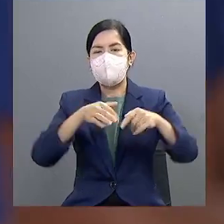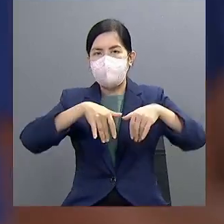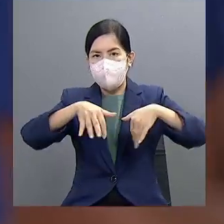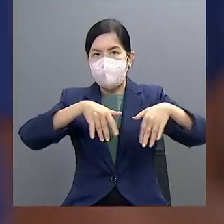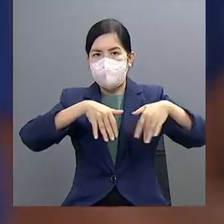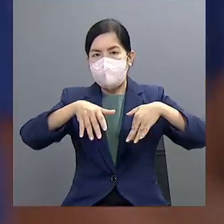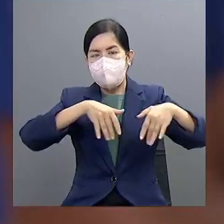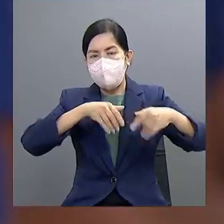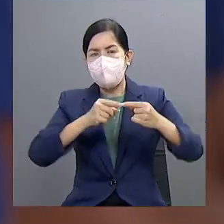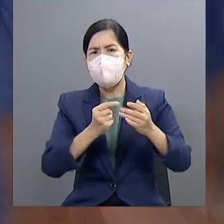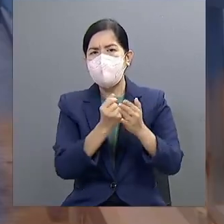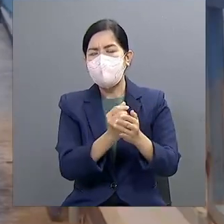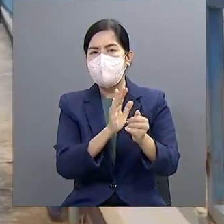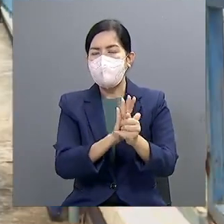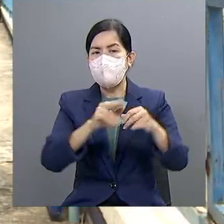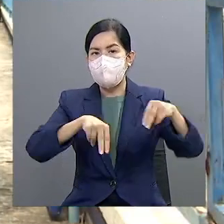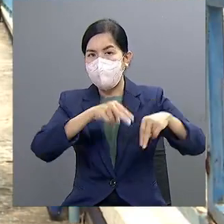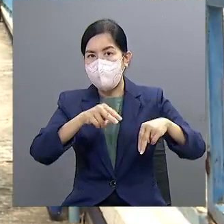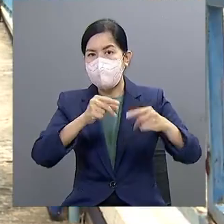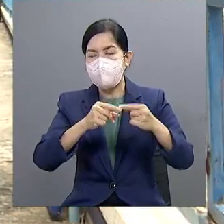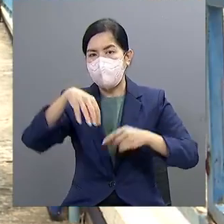ำบัดพิเศษกลาง